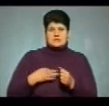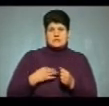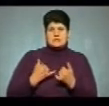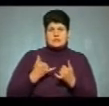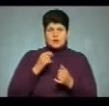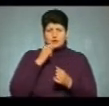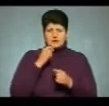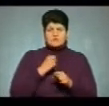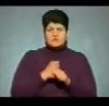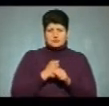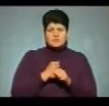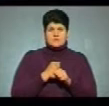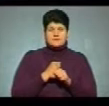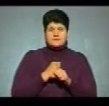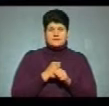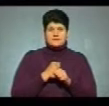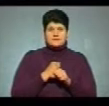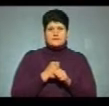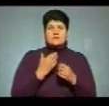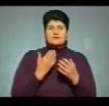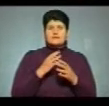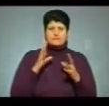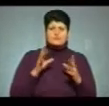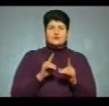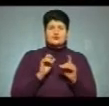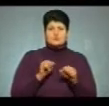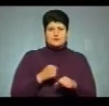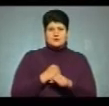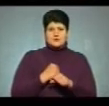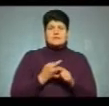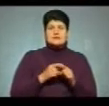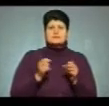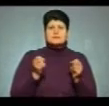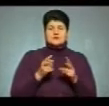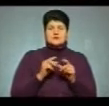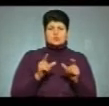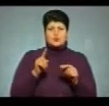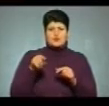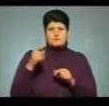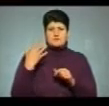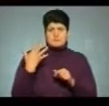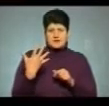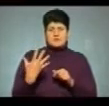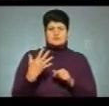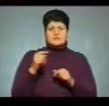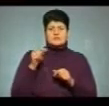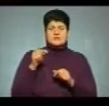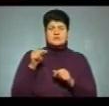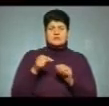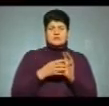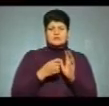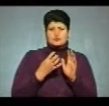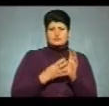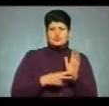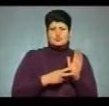України. Він зробив справді настільки, скільки він міг зробити. Це Тернопільська спеціалізована школа номер 5, у якій з 1997